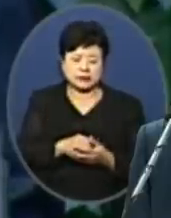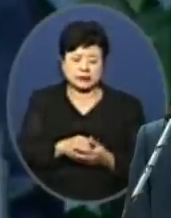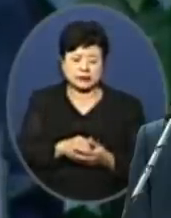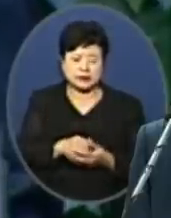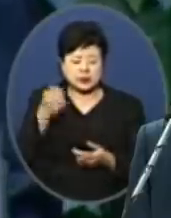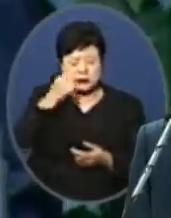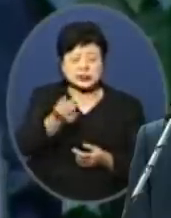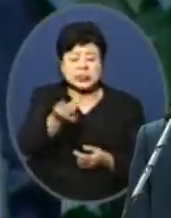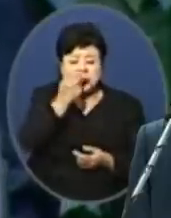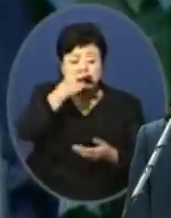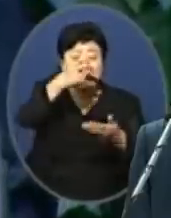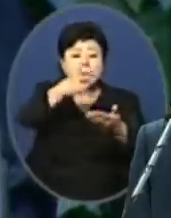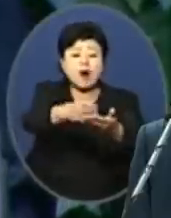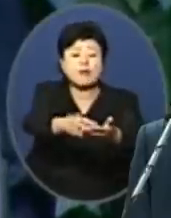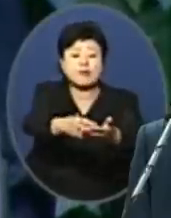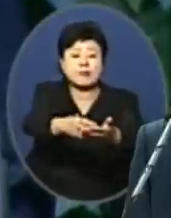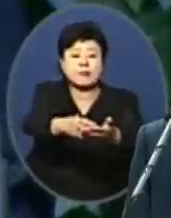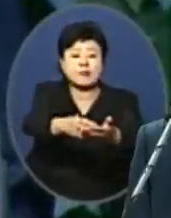성령의 생명의 법이